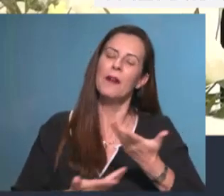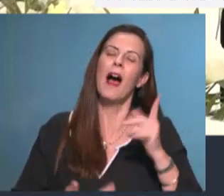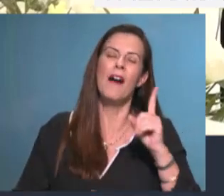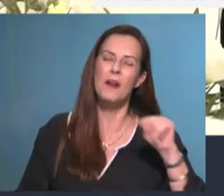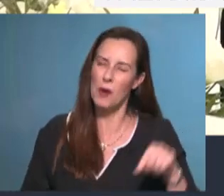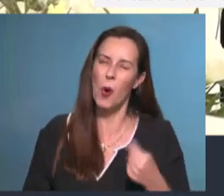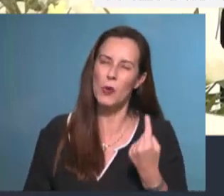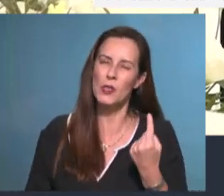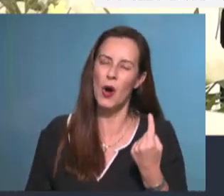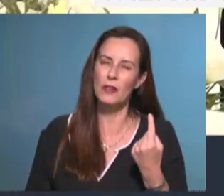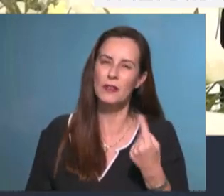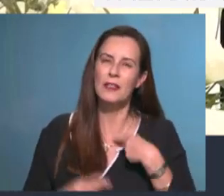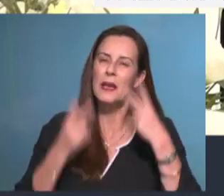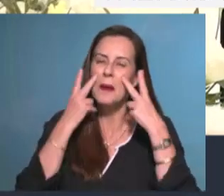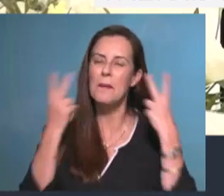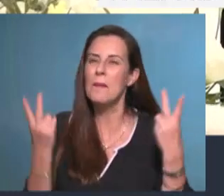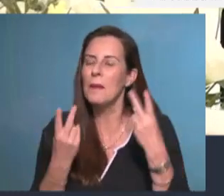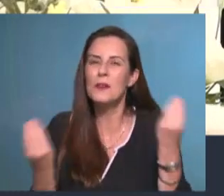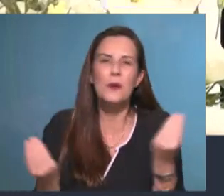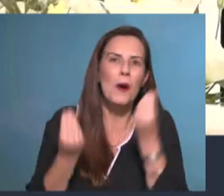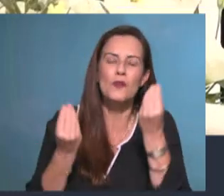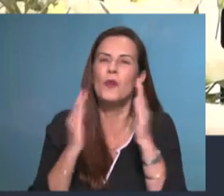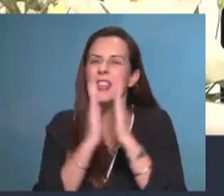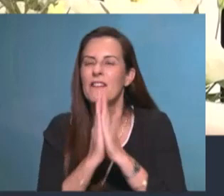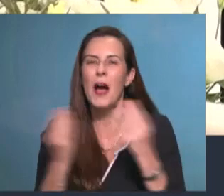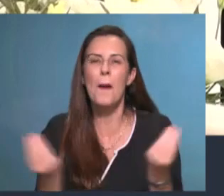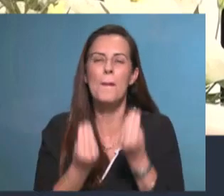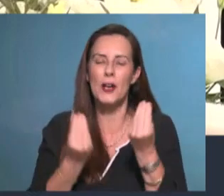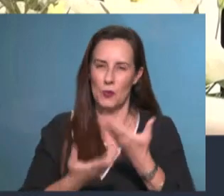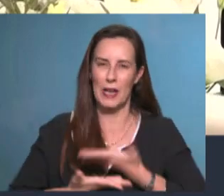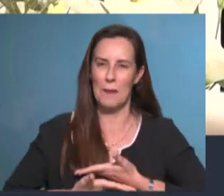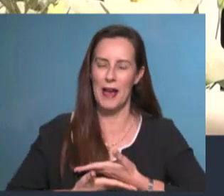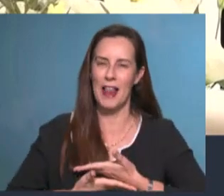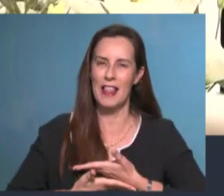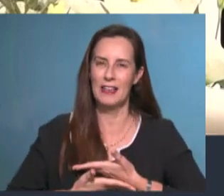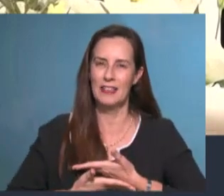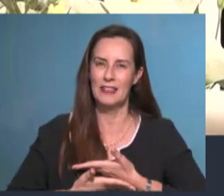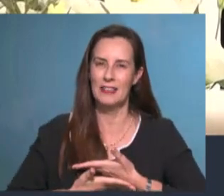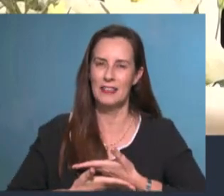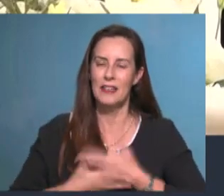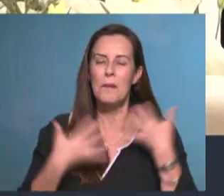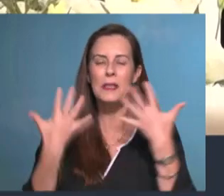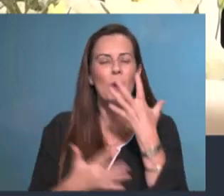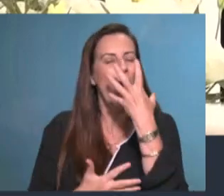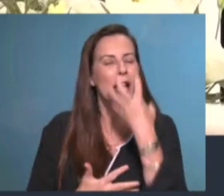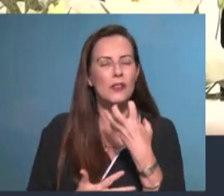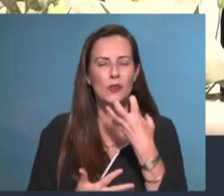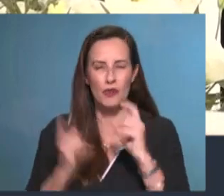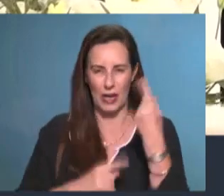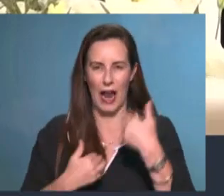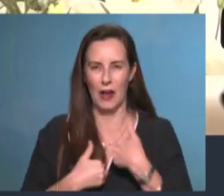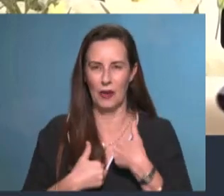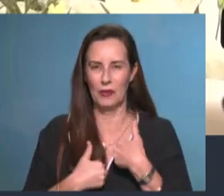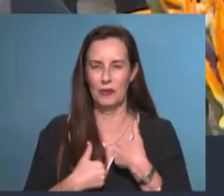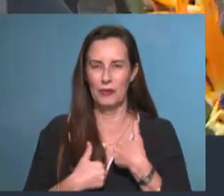זאת מחפש איזה קרן אור, איזה תקווה, משהו לאחז בו. ובטרקדיה נוראה שפקדה אותנו, קרן